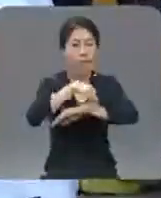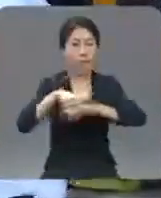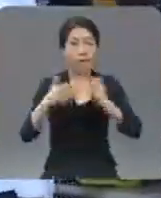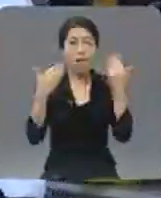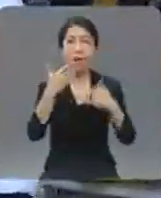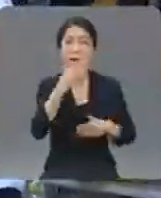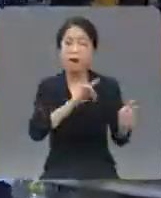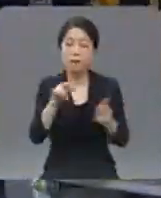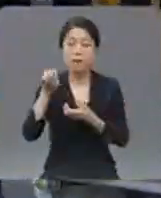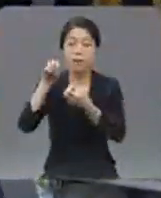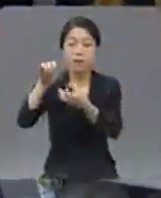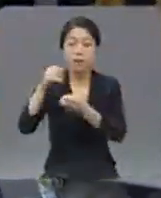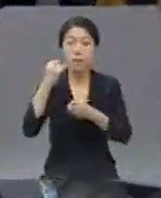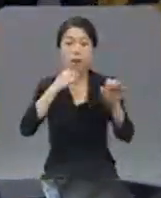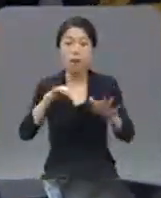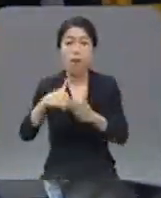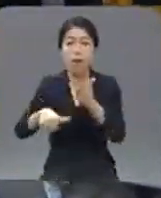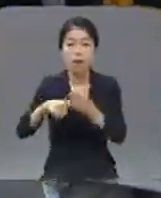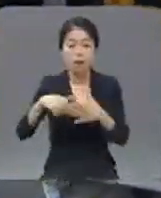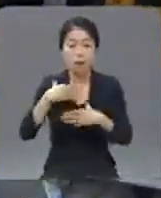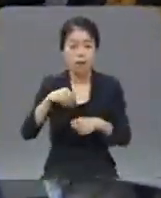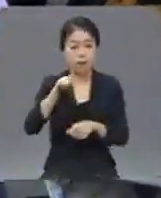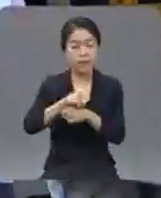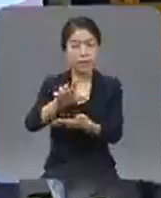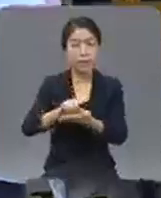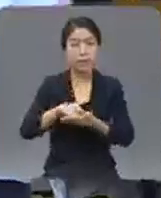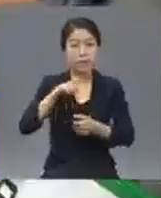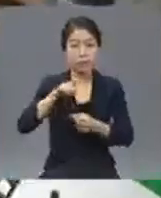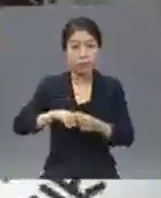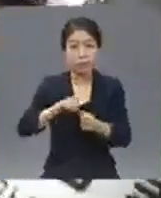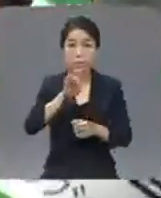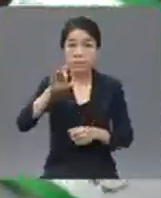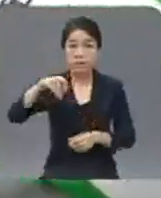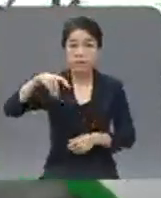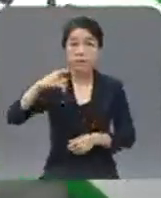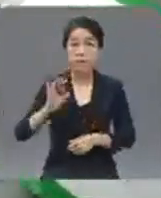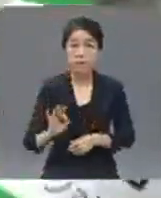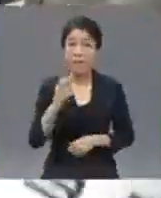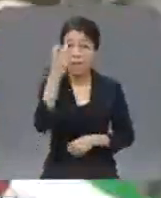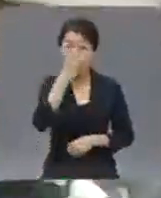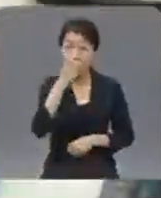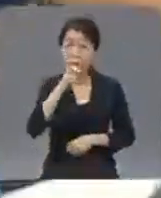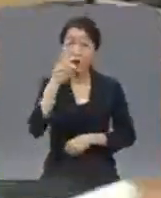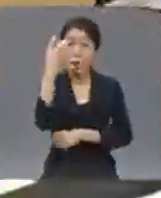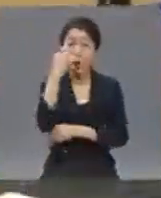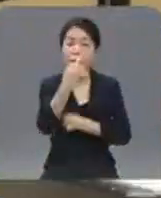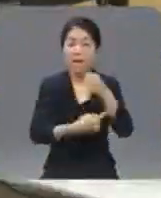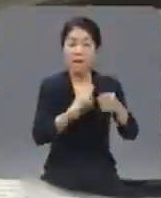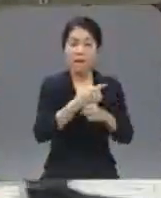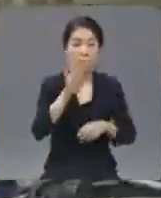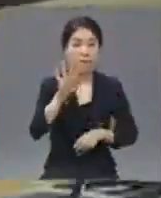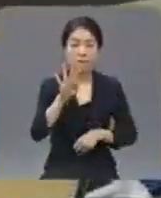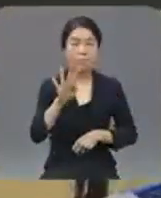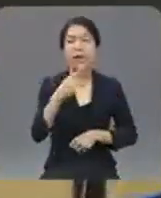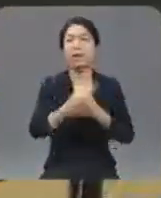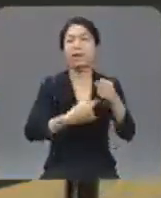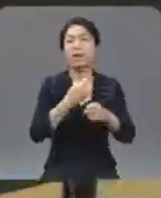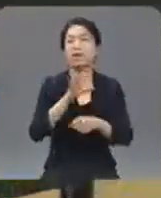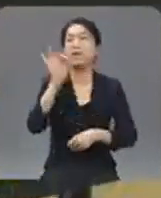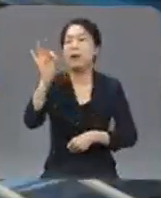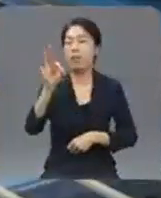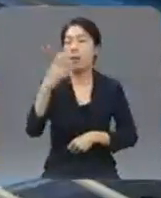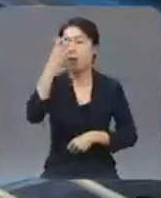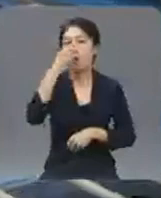학교 급식의 납품하는 수산물의 안전성 확보를 위해 방사능 검사를 기존 1년에 4번에서 10번으로 확대한다고